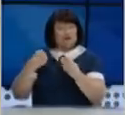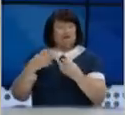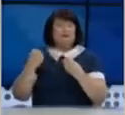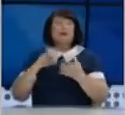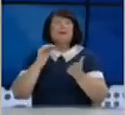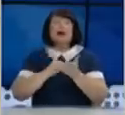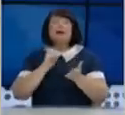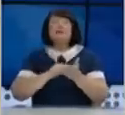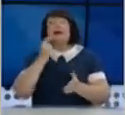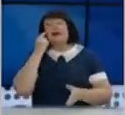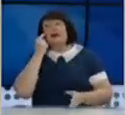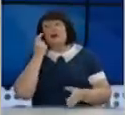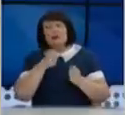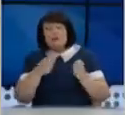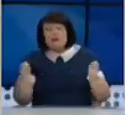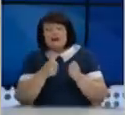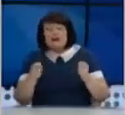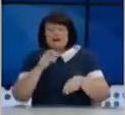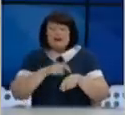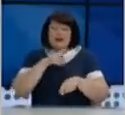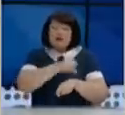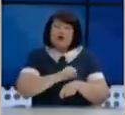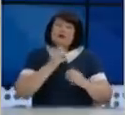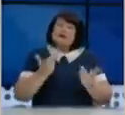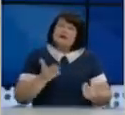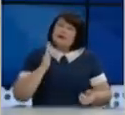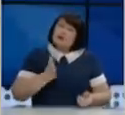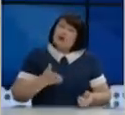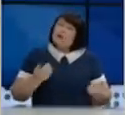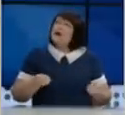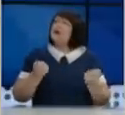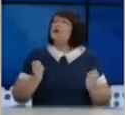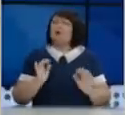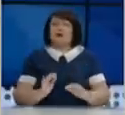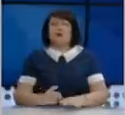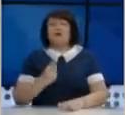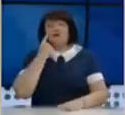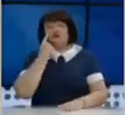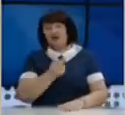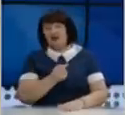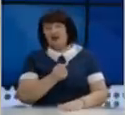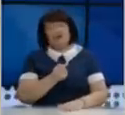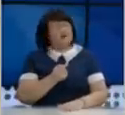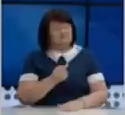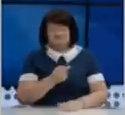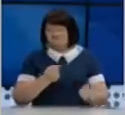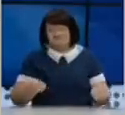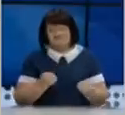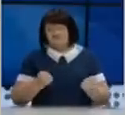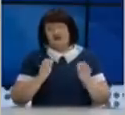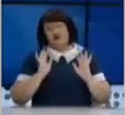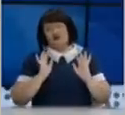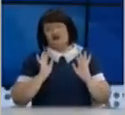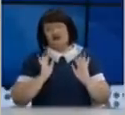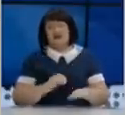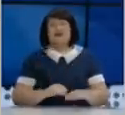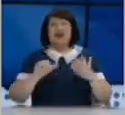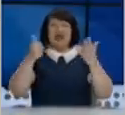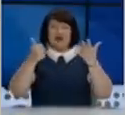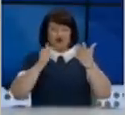και ξανά τα μέτρα πρόληψης. Είναι μια δυνατότητα που από ό,τι φαίνεται δεν έχετε αξιοποιήσει. Σημείο